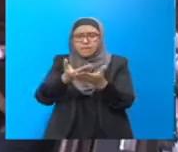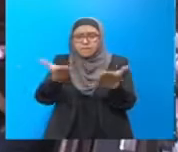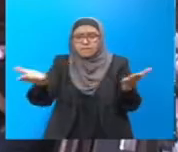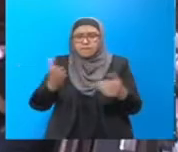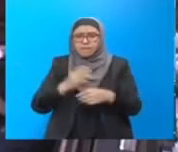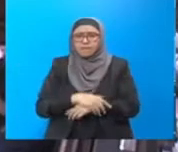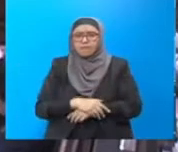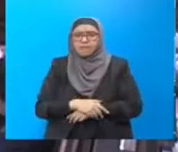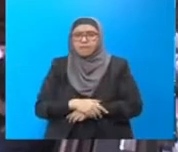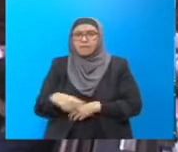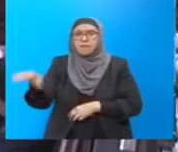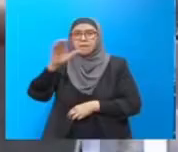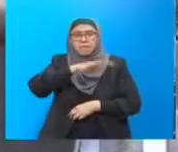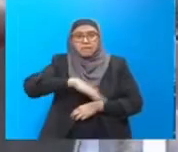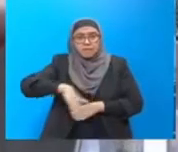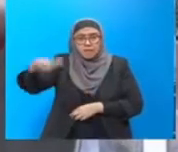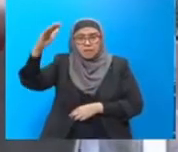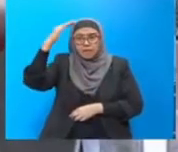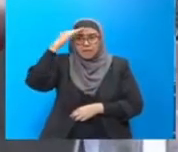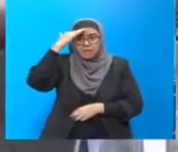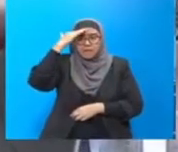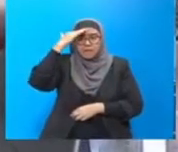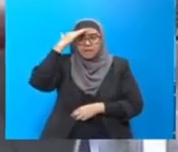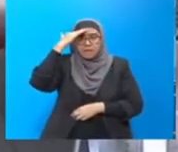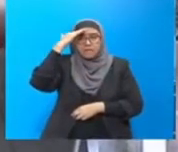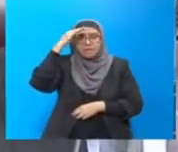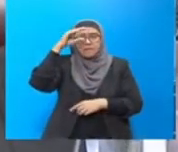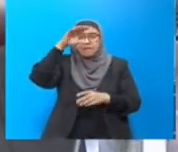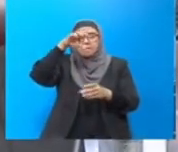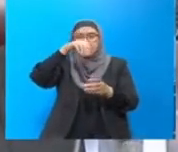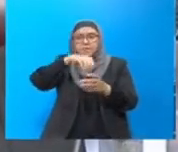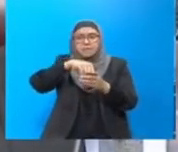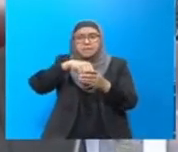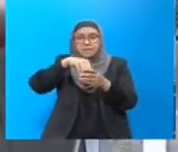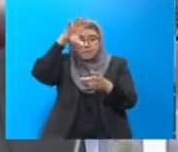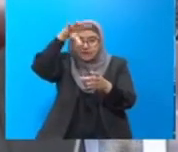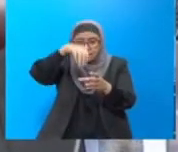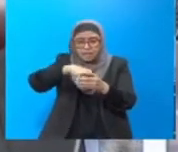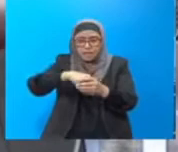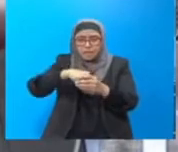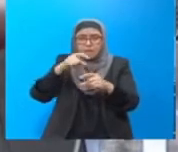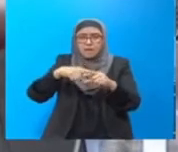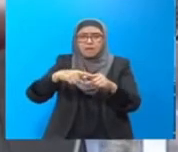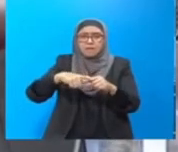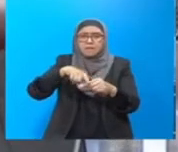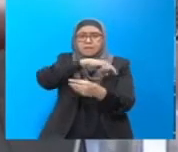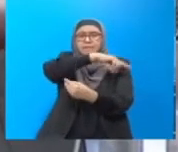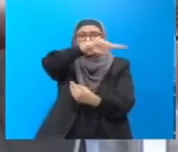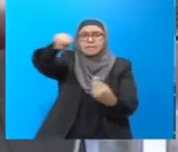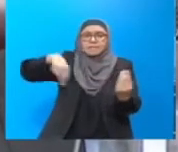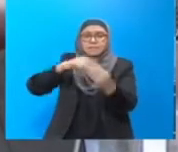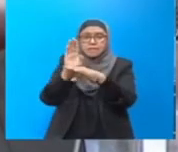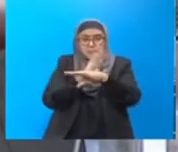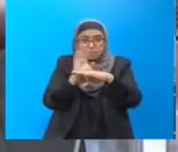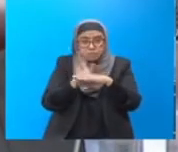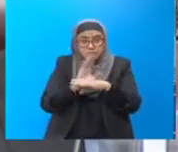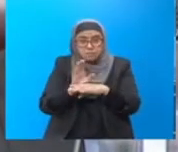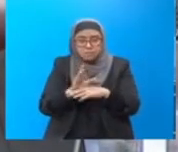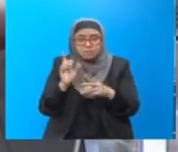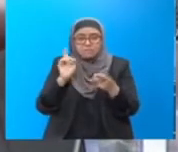permak Domi yang terlibat dalam scale bisnis yang terlibat dengan Hai